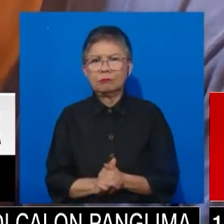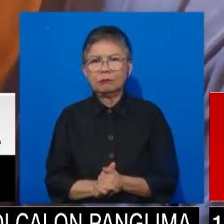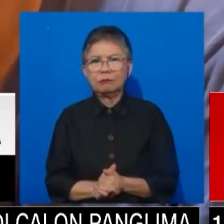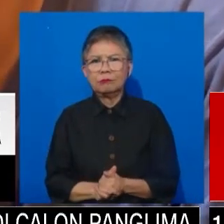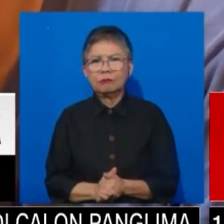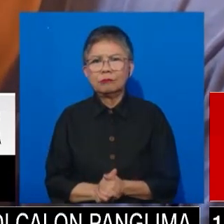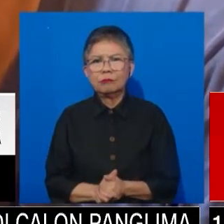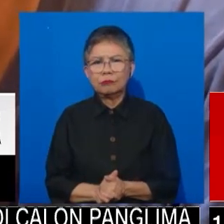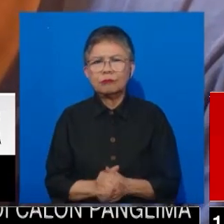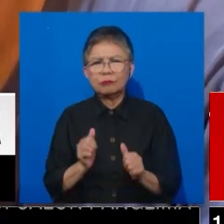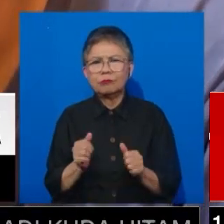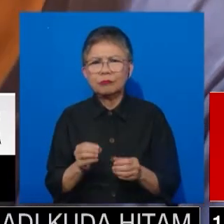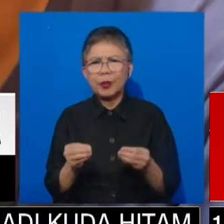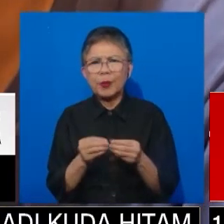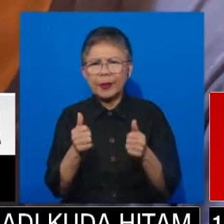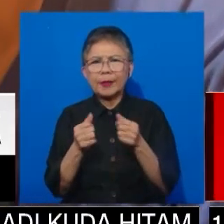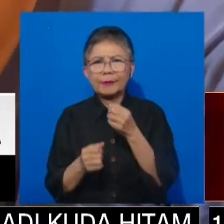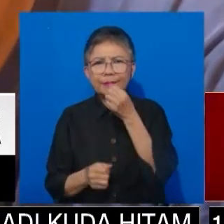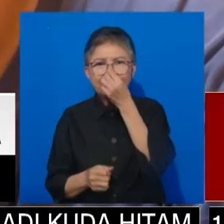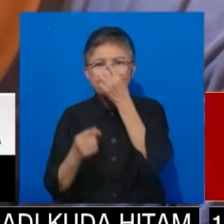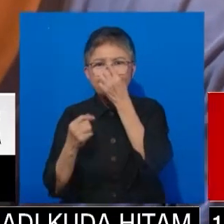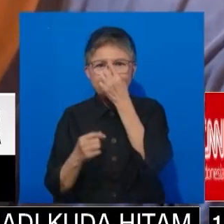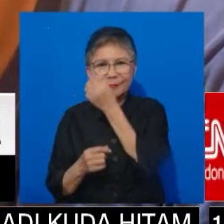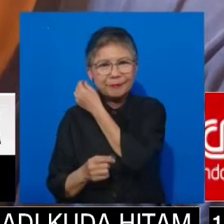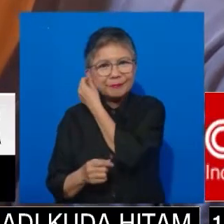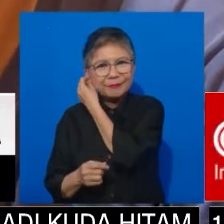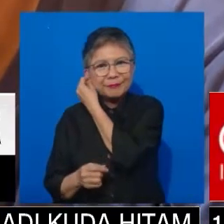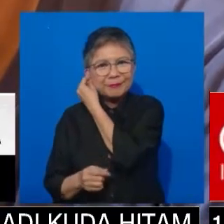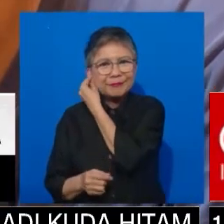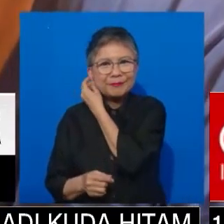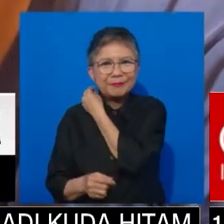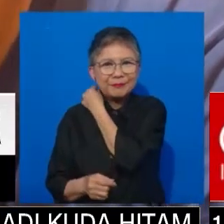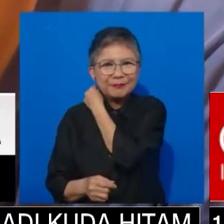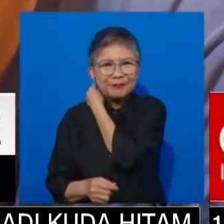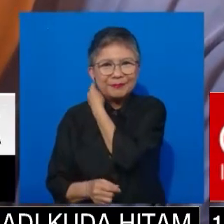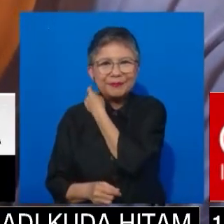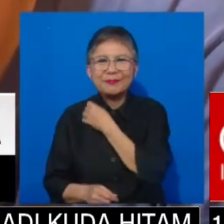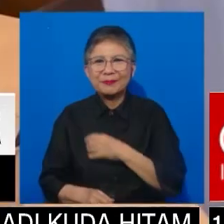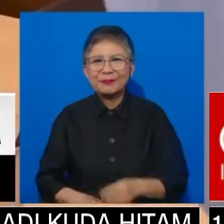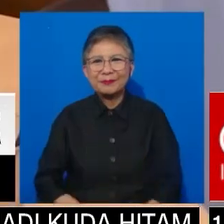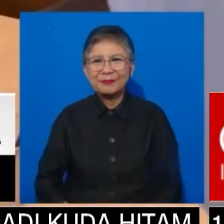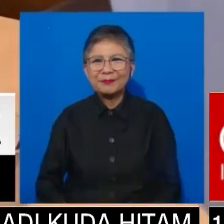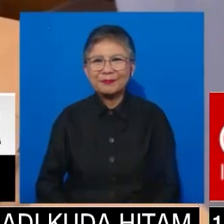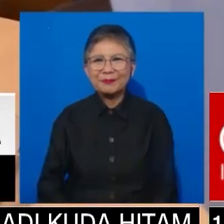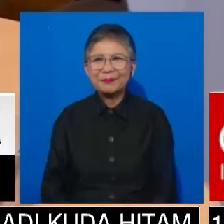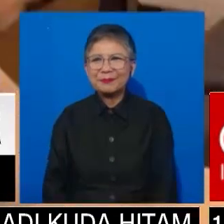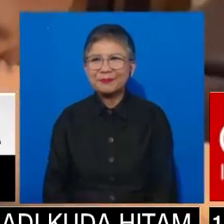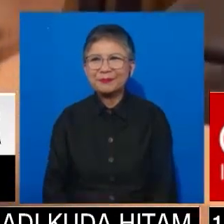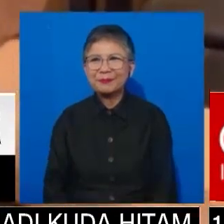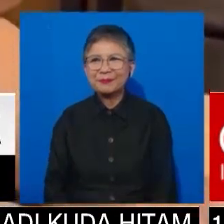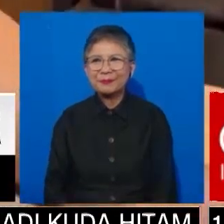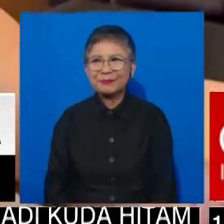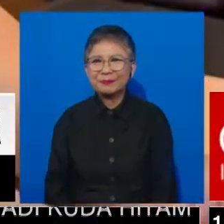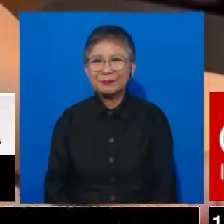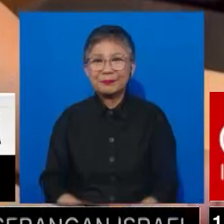ini di mie, itu lumayan nge-mix juga rasanya. Jadi ya cocok-cocok deh, enak juga. Kedai